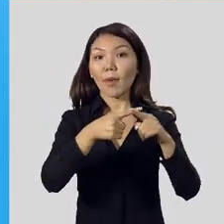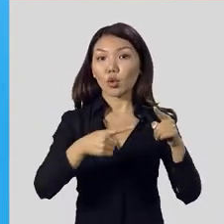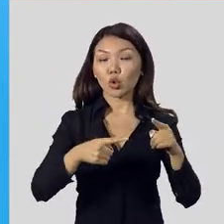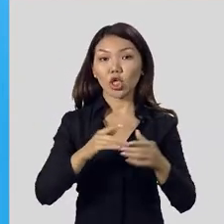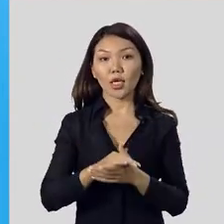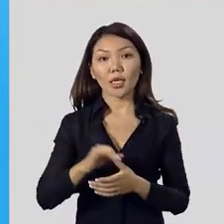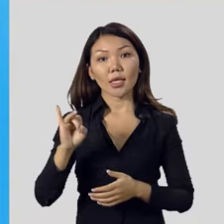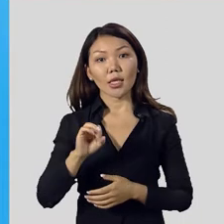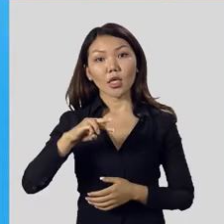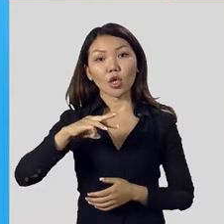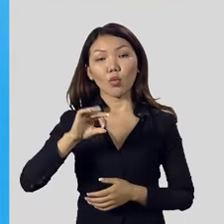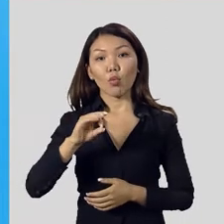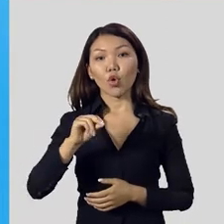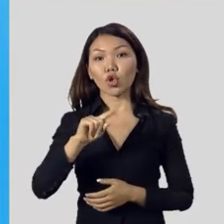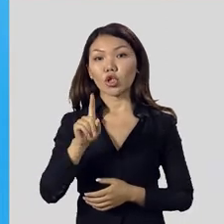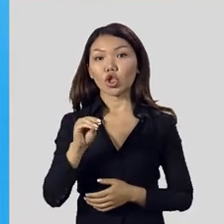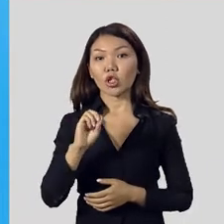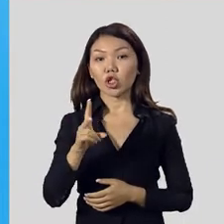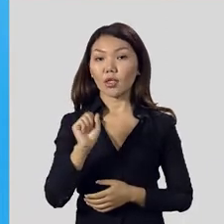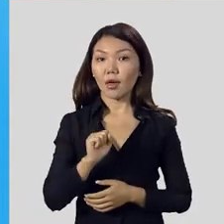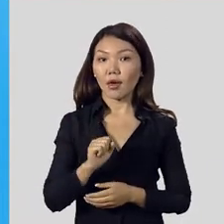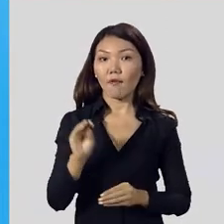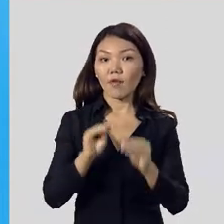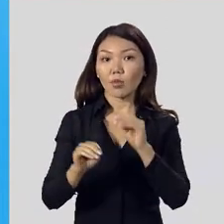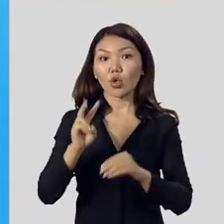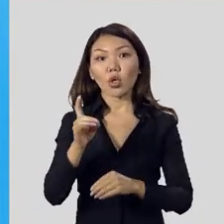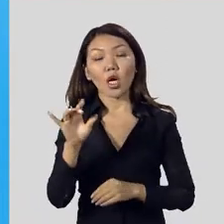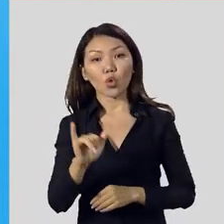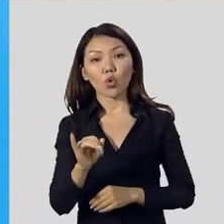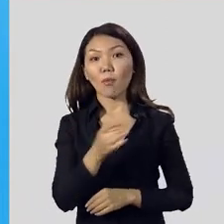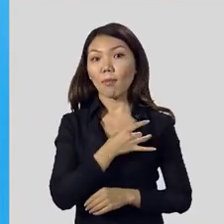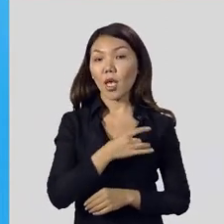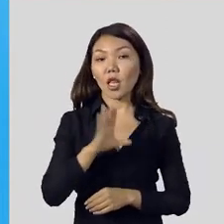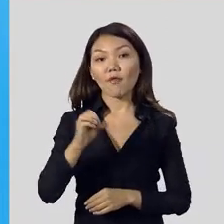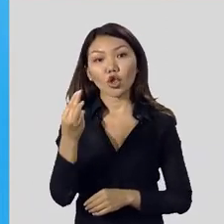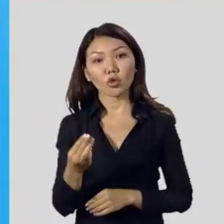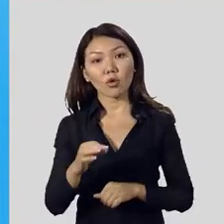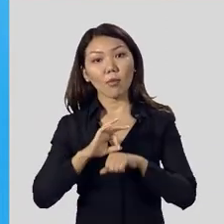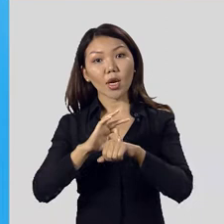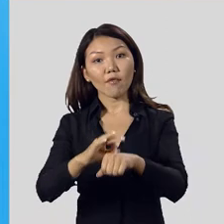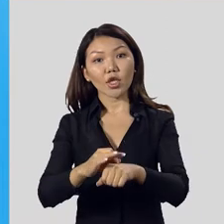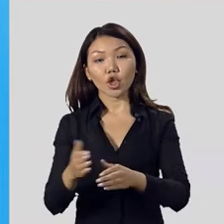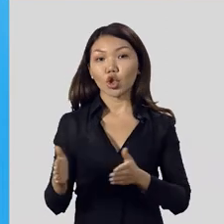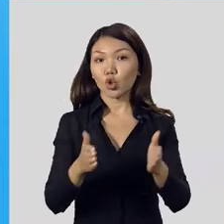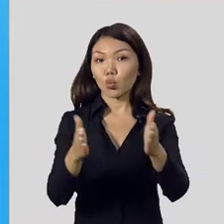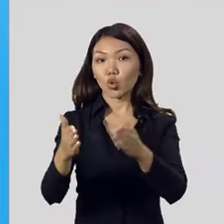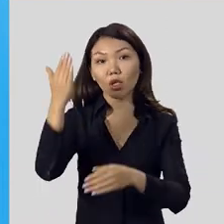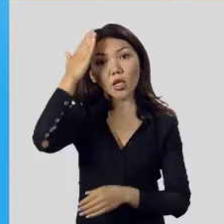мозжечка, формируя их кору – белое вещество, проводящее пути головного